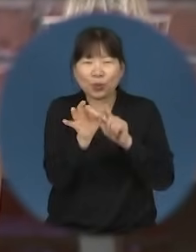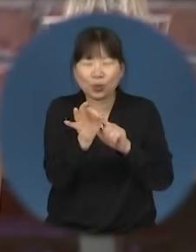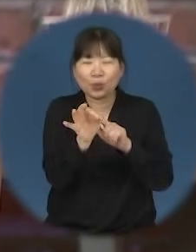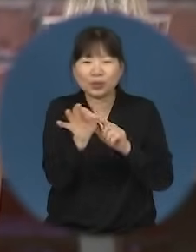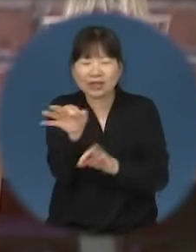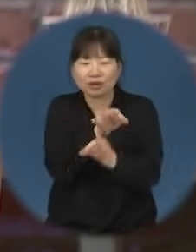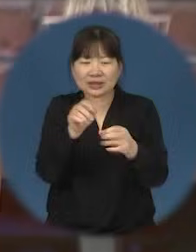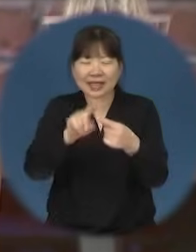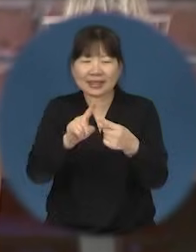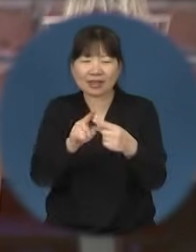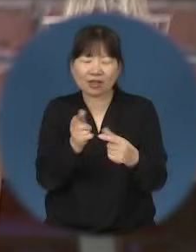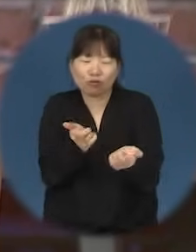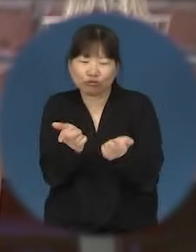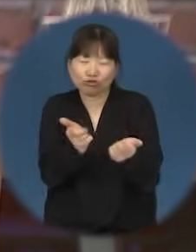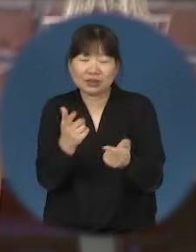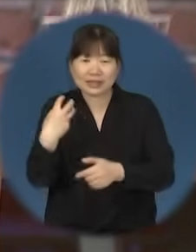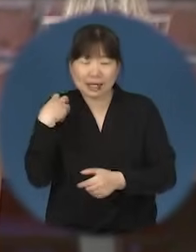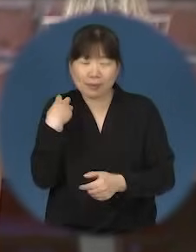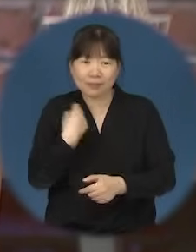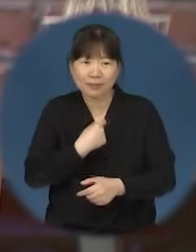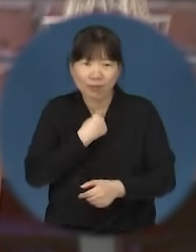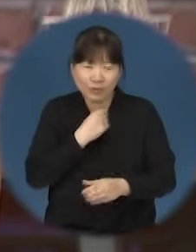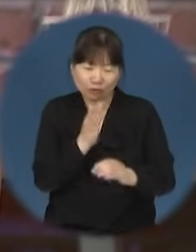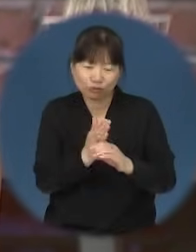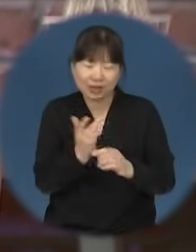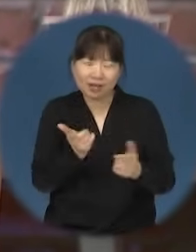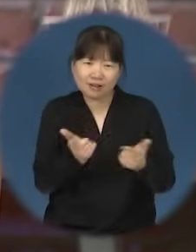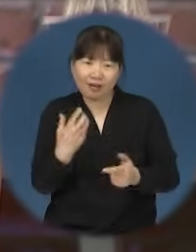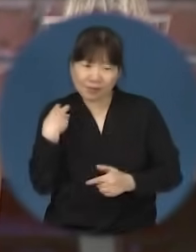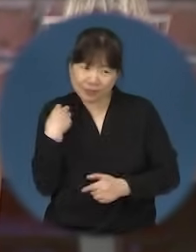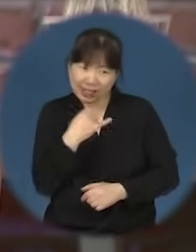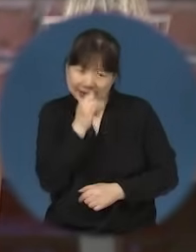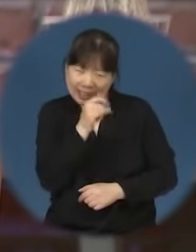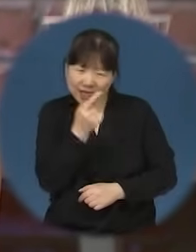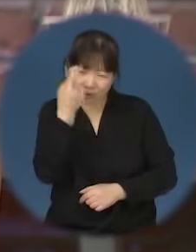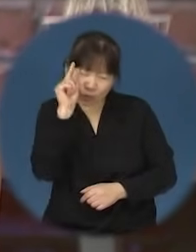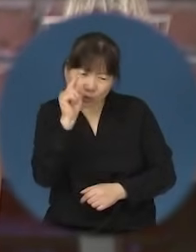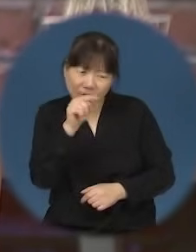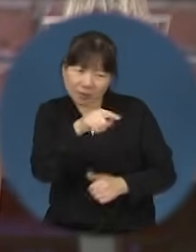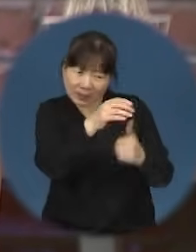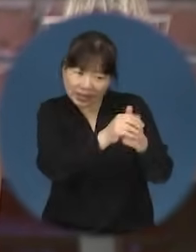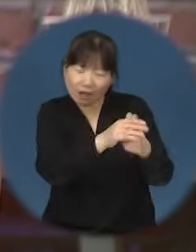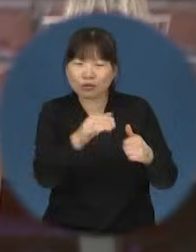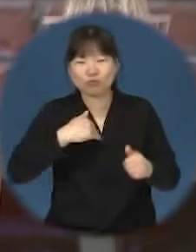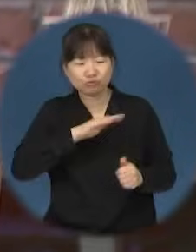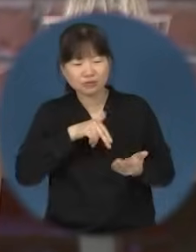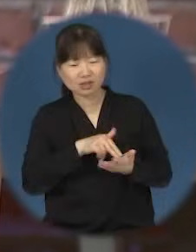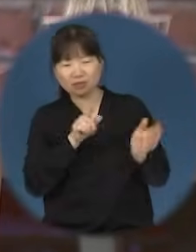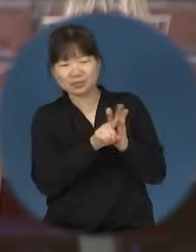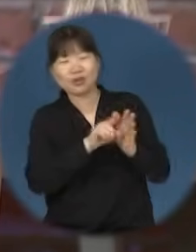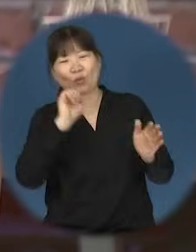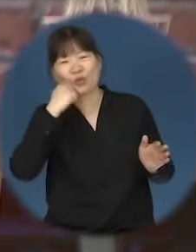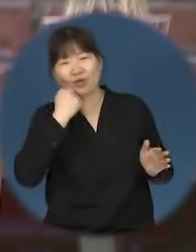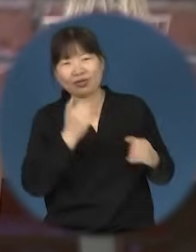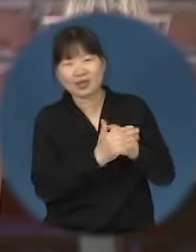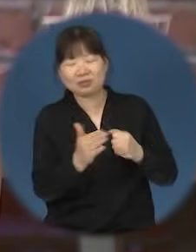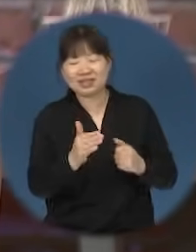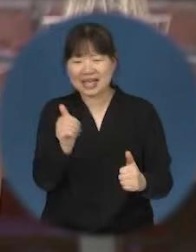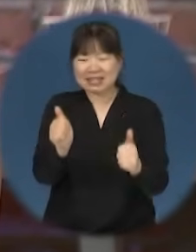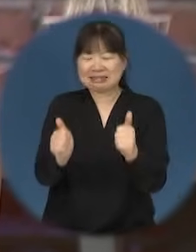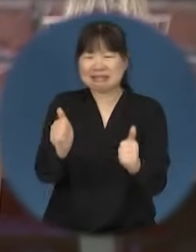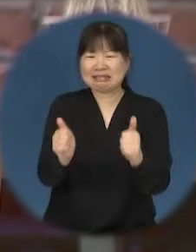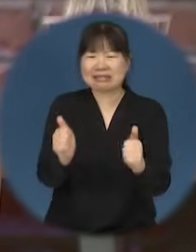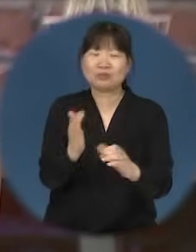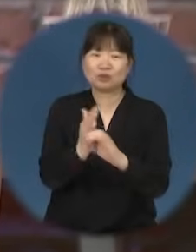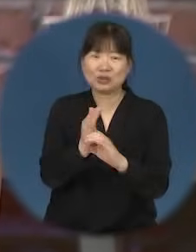중재할 거냐 하는 거 가지고 굉장히 이제 서로 힘 겨루기가 되는데 예. 그러지 말고 이 중앙화 하지